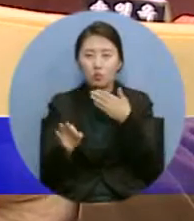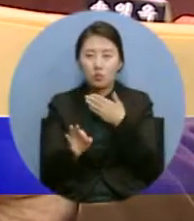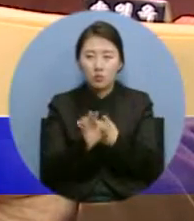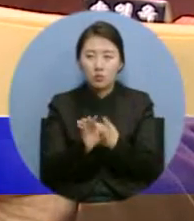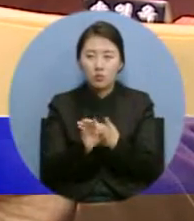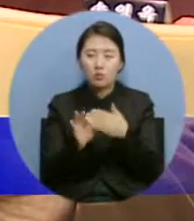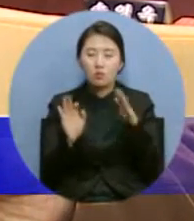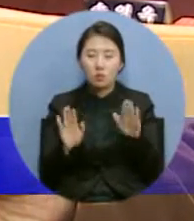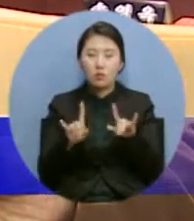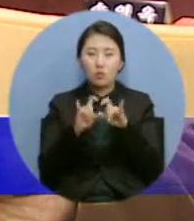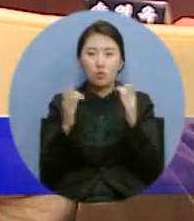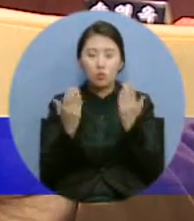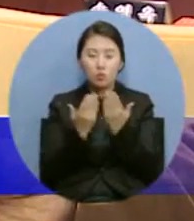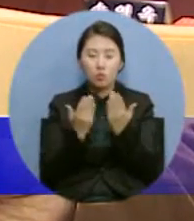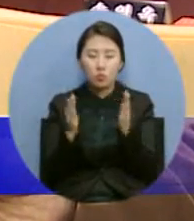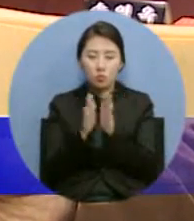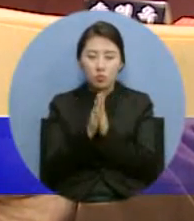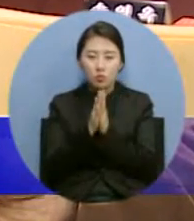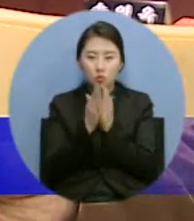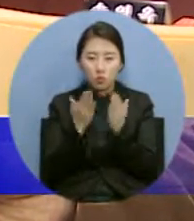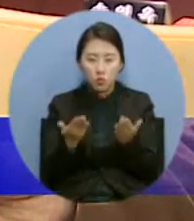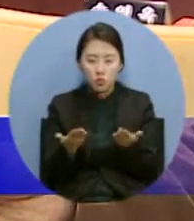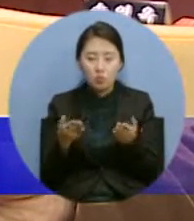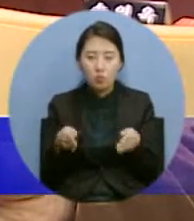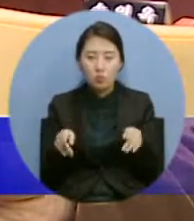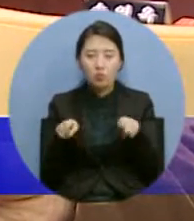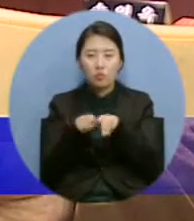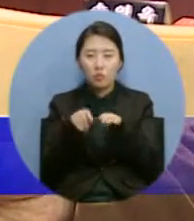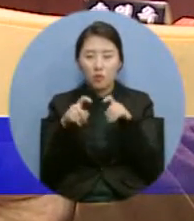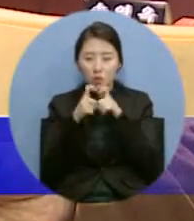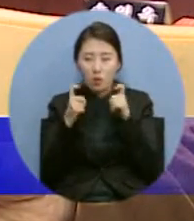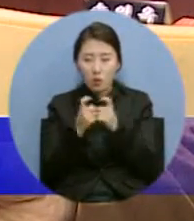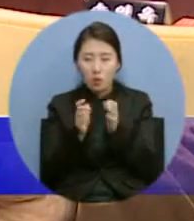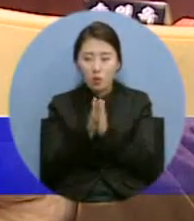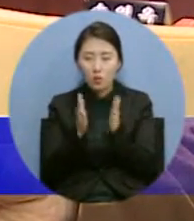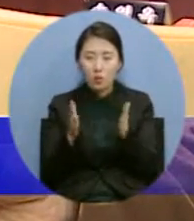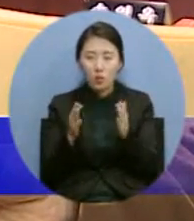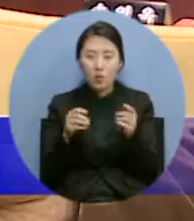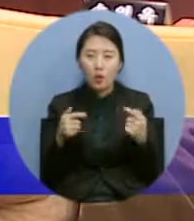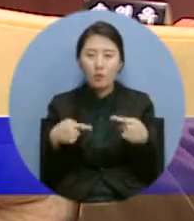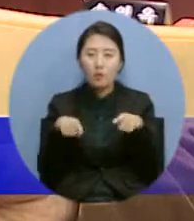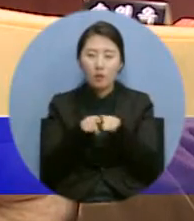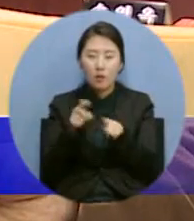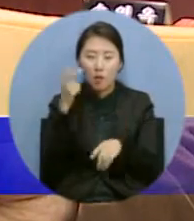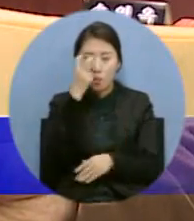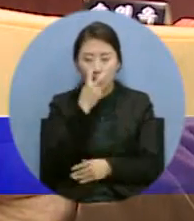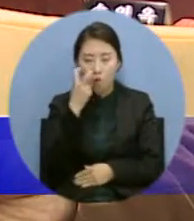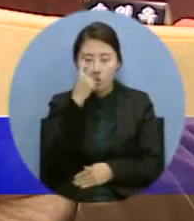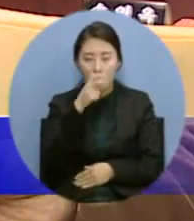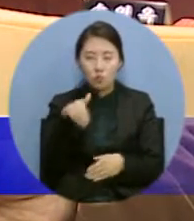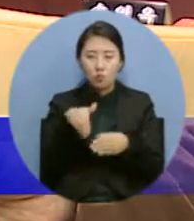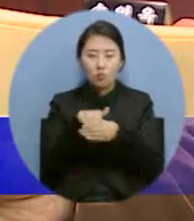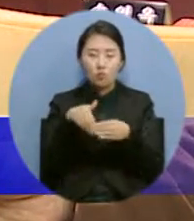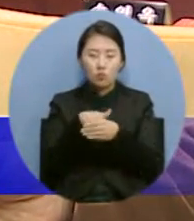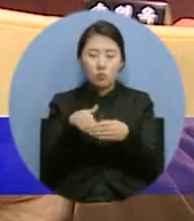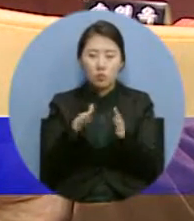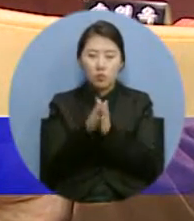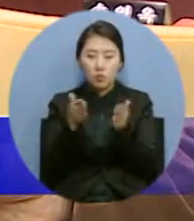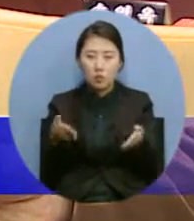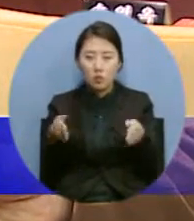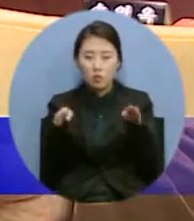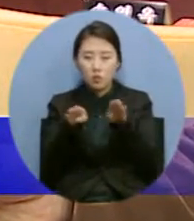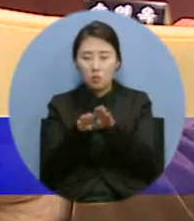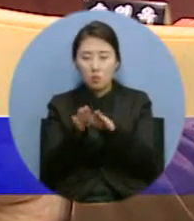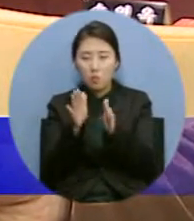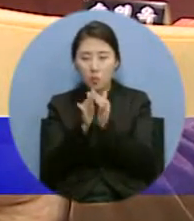같은데, 성북구의 구립도서관, 네. 민간도서관, 또 문고 등을 통합적으로 관리하고, 또 저희는 이제 문화재단에 또 도서관 본부가 따로